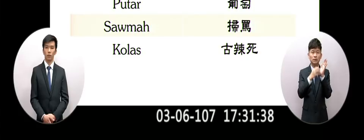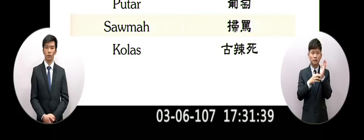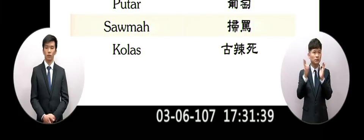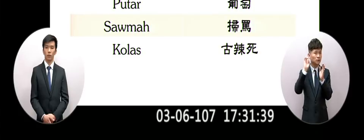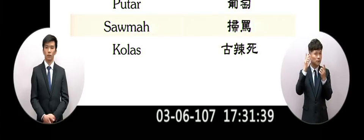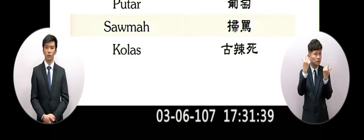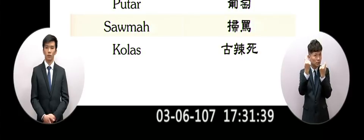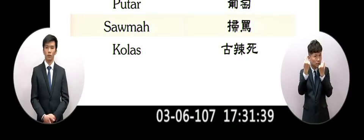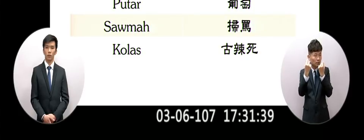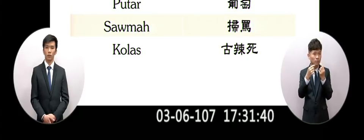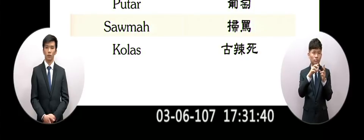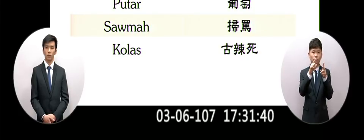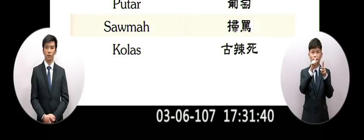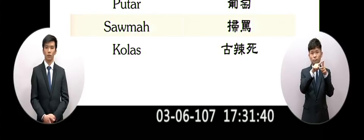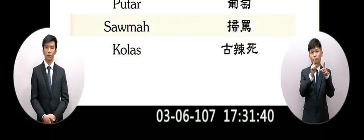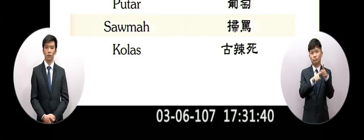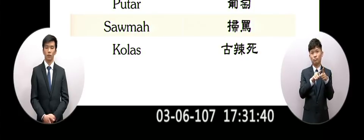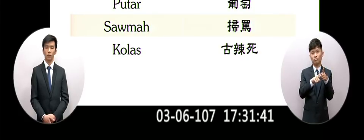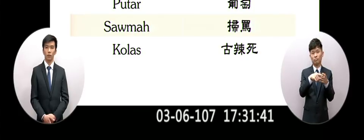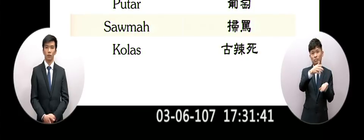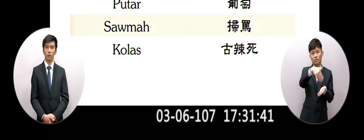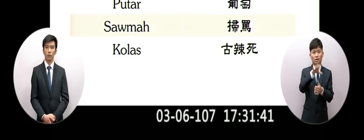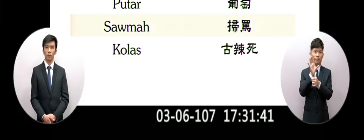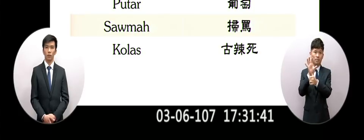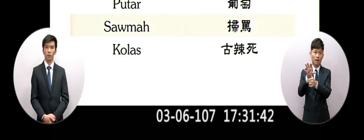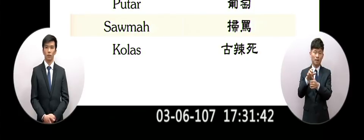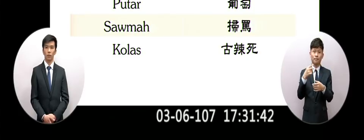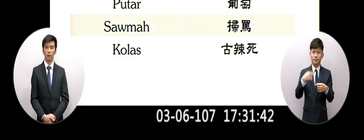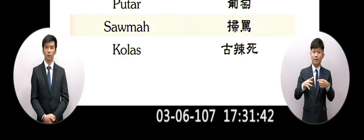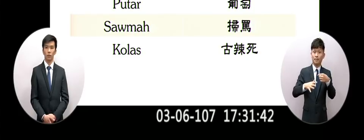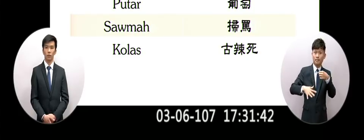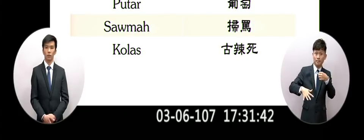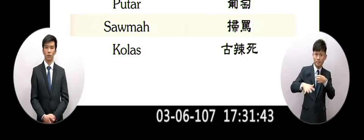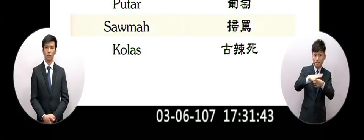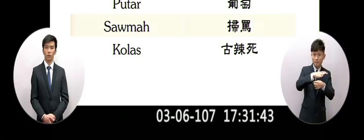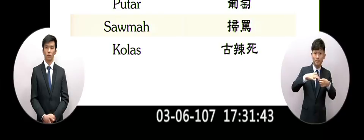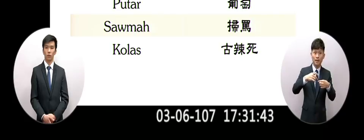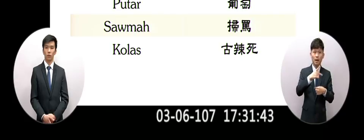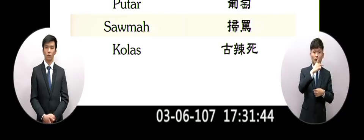是这两个字。或者全台湾叫 Glass 的